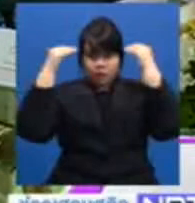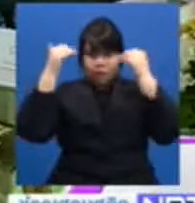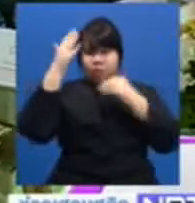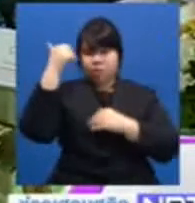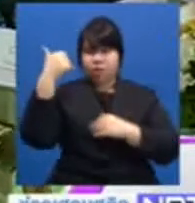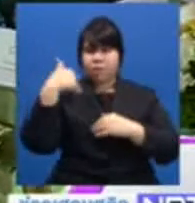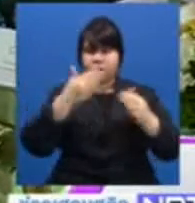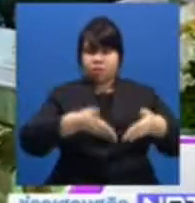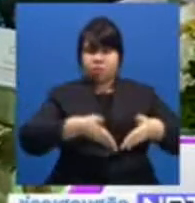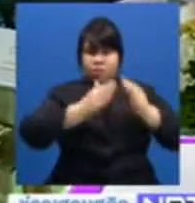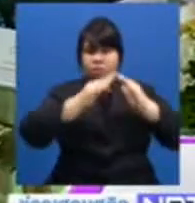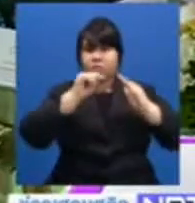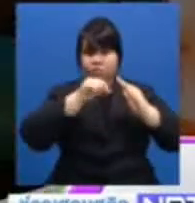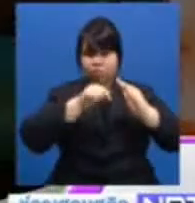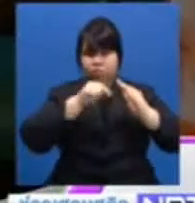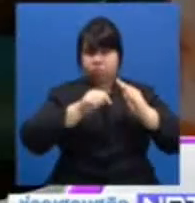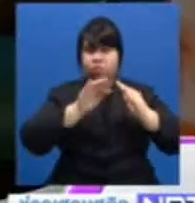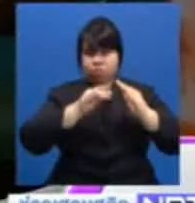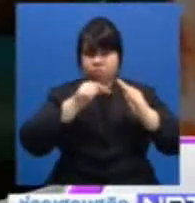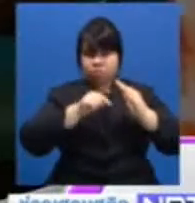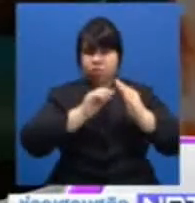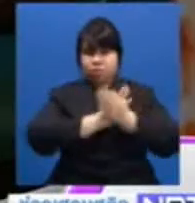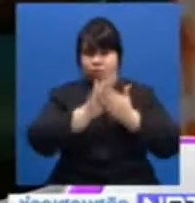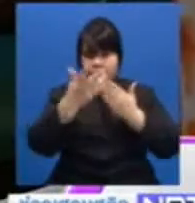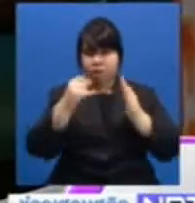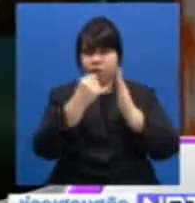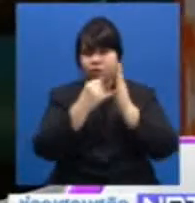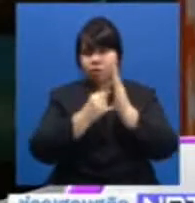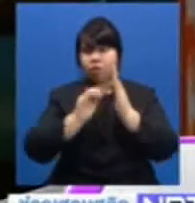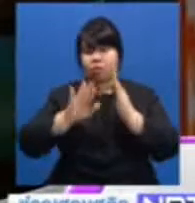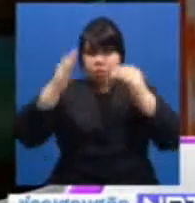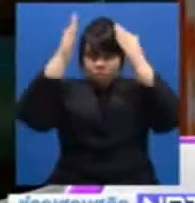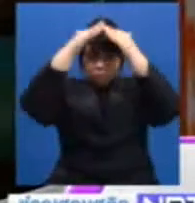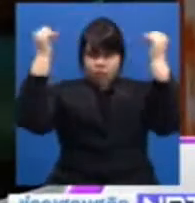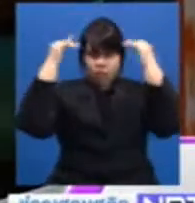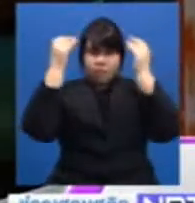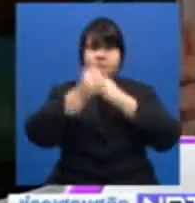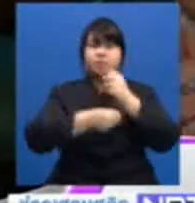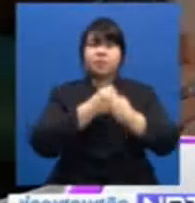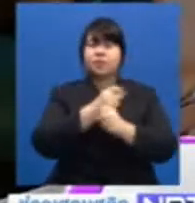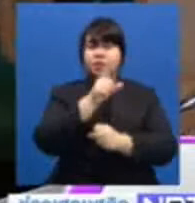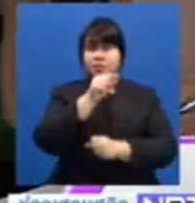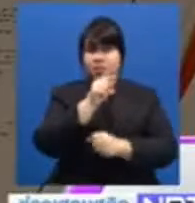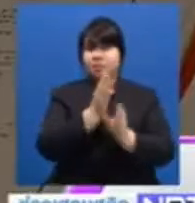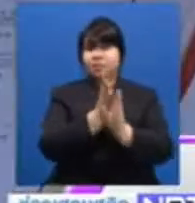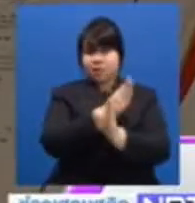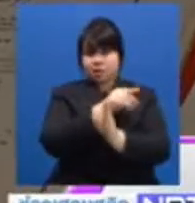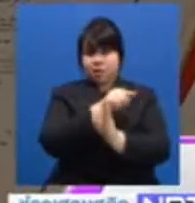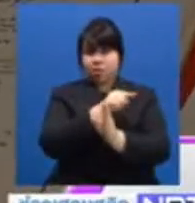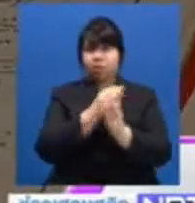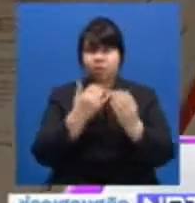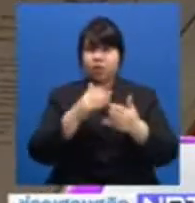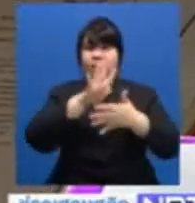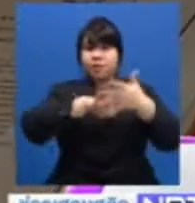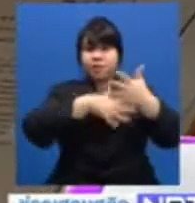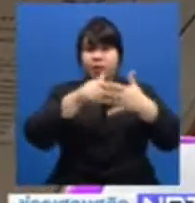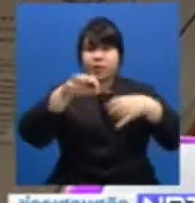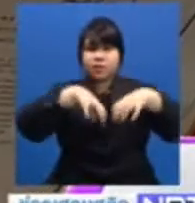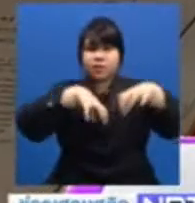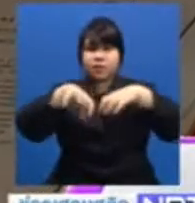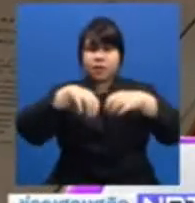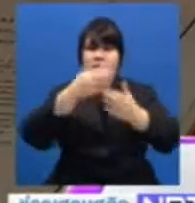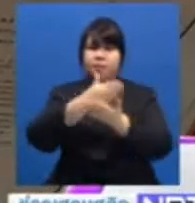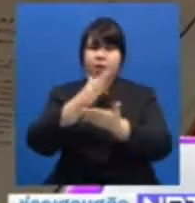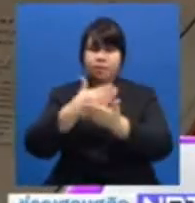ที่ได้ตั้งนิคมอมตะซิตี้เรียนวาในจังหวัดเดียวกันเมื่อ 20ปีก่อนนะคะสำหรับแผนบริหารจัดการพื้นที่